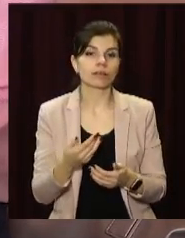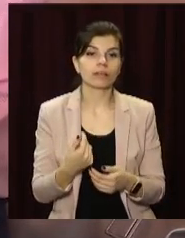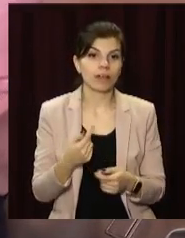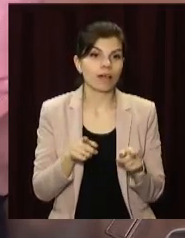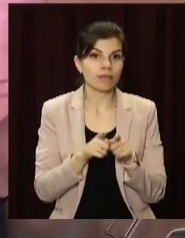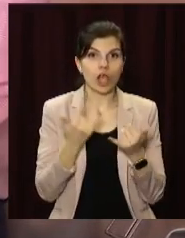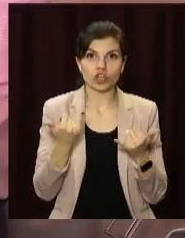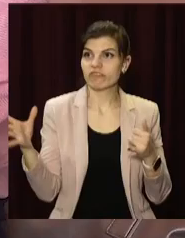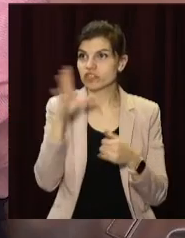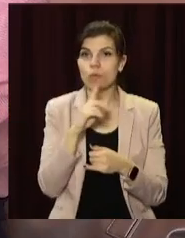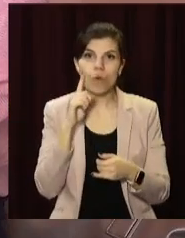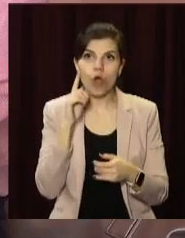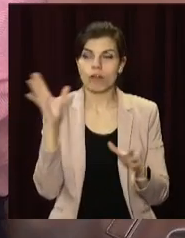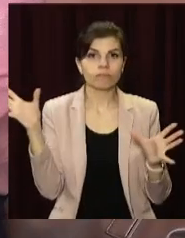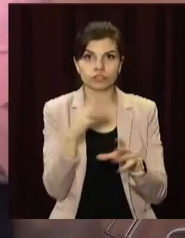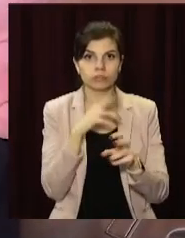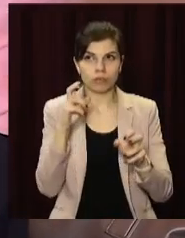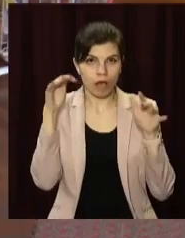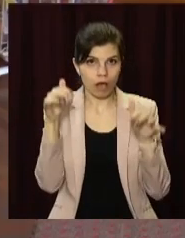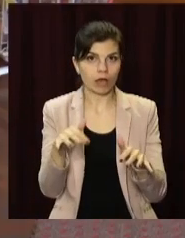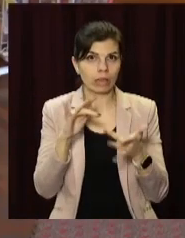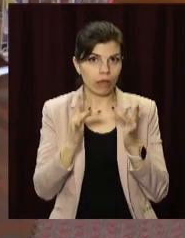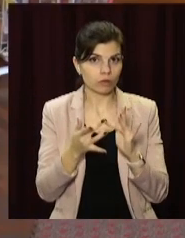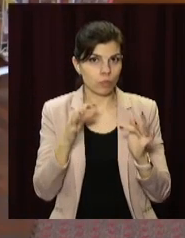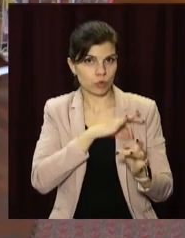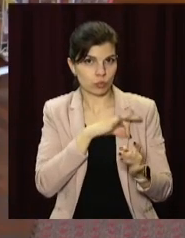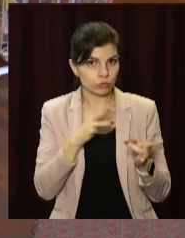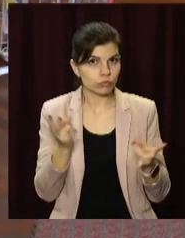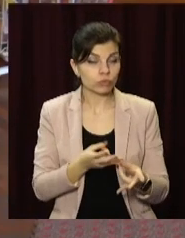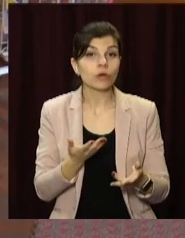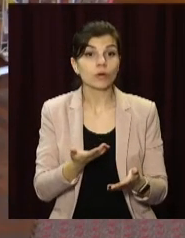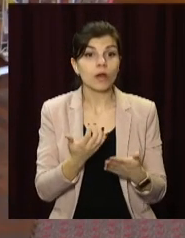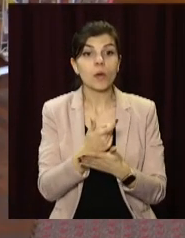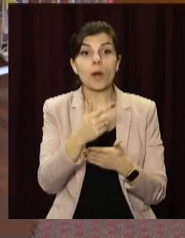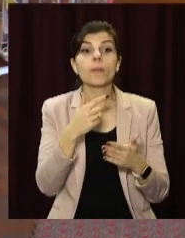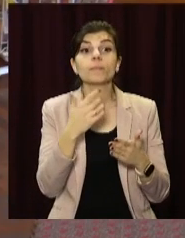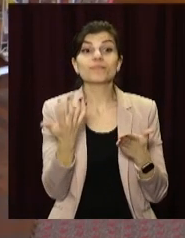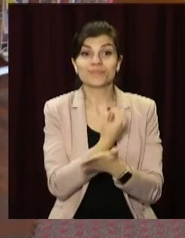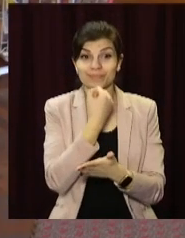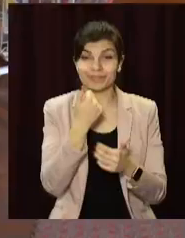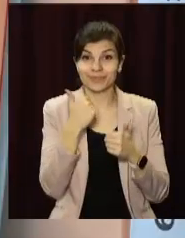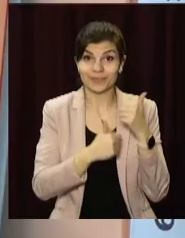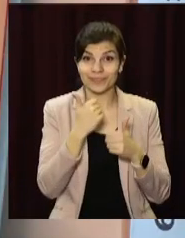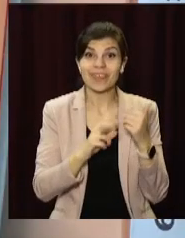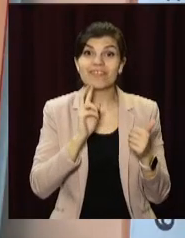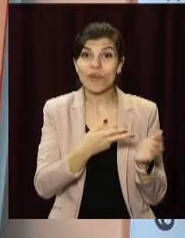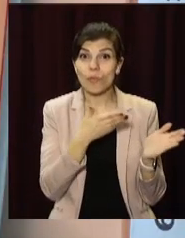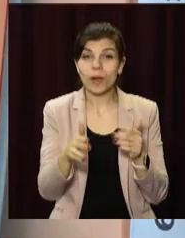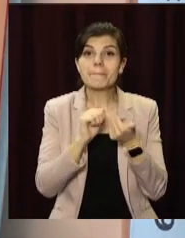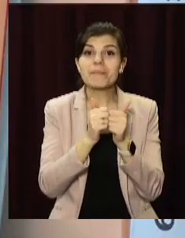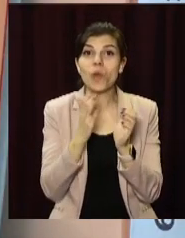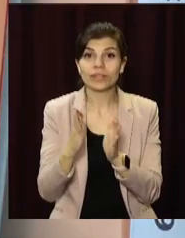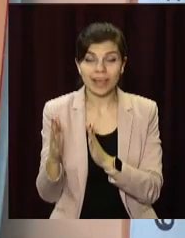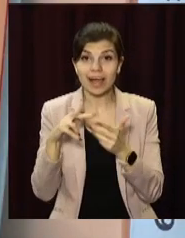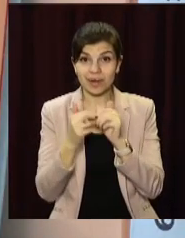зараз в цьому всьому треба, требується. Завдяки перемогам в програмі «Бюджет участі» 2 роки поспіль мережа міських